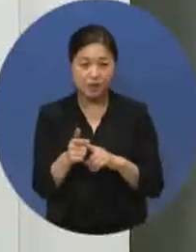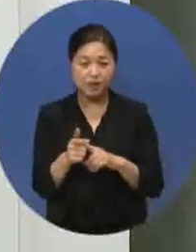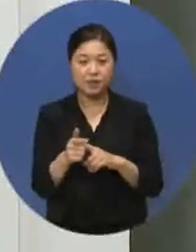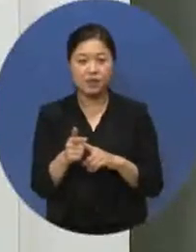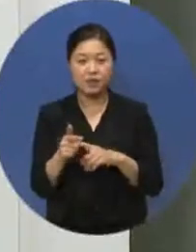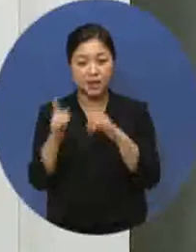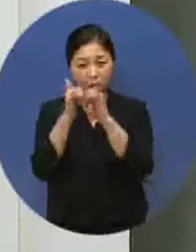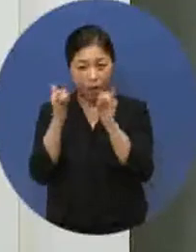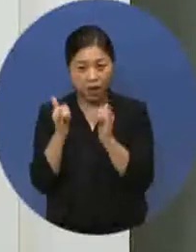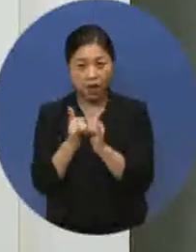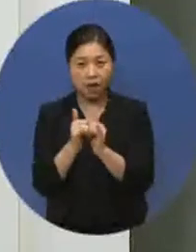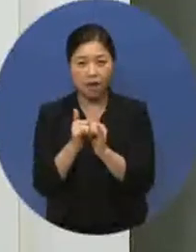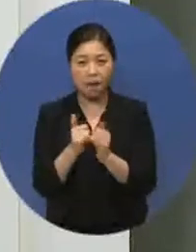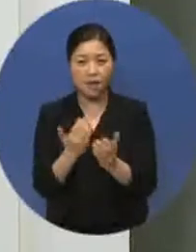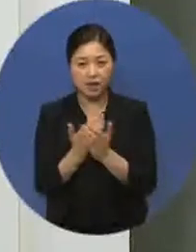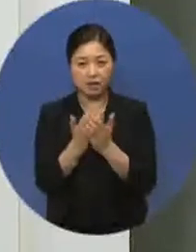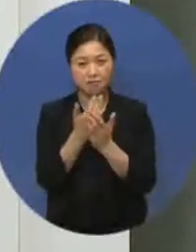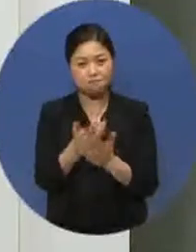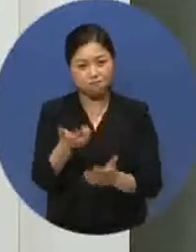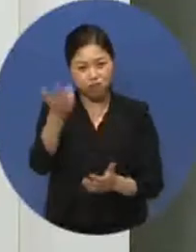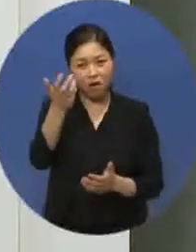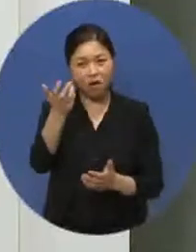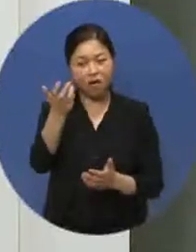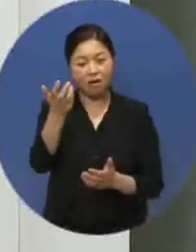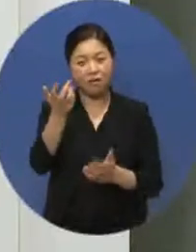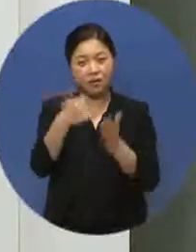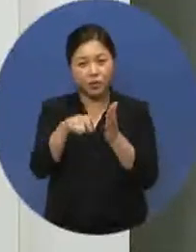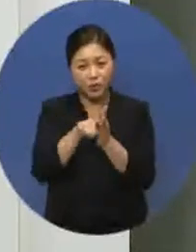어떤 진보적인 사회의